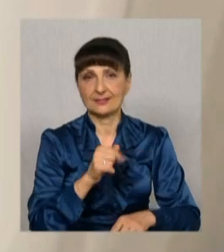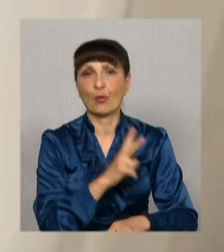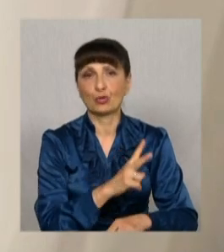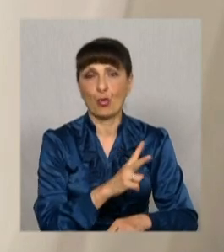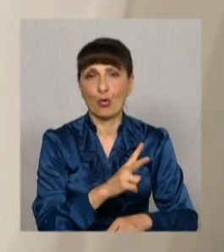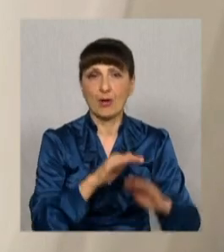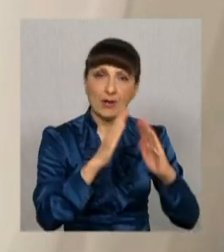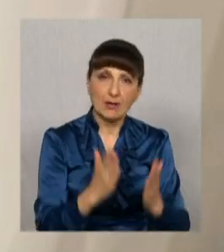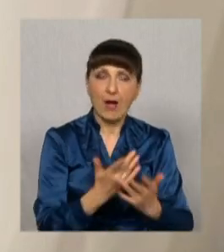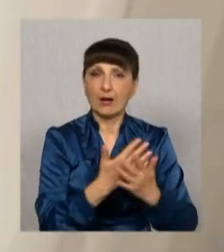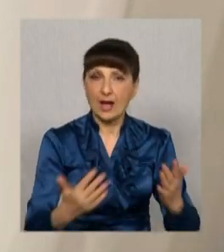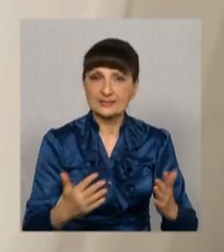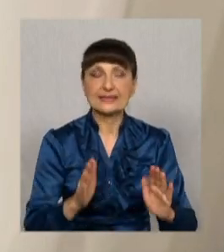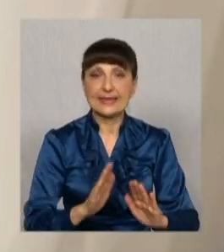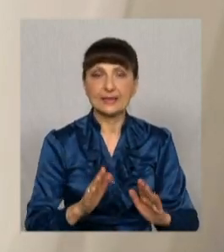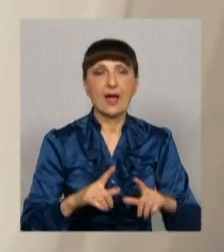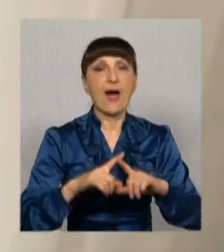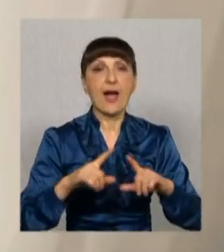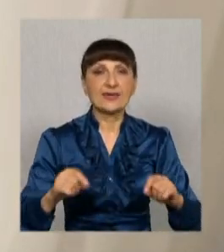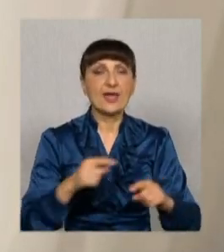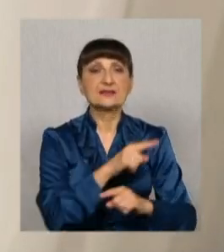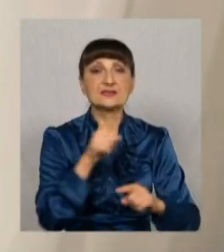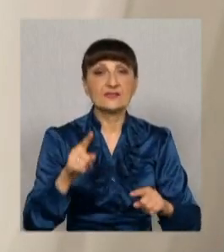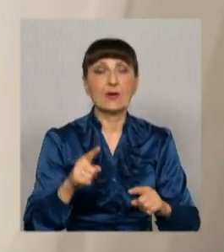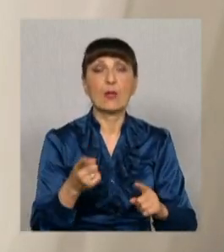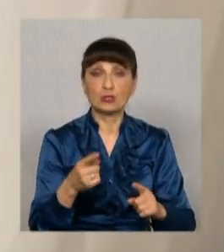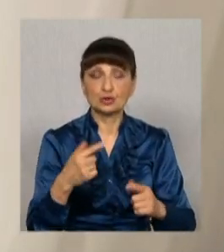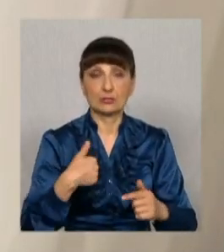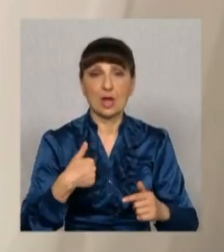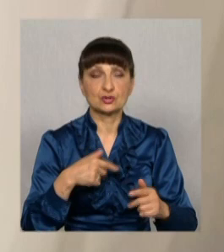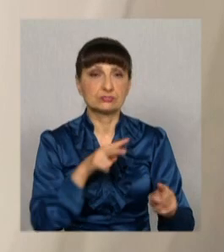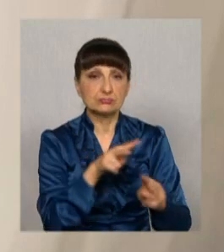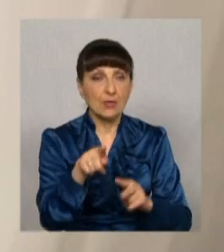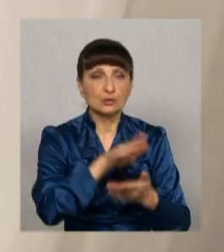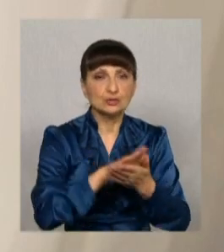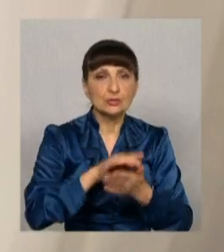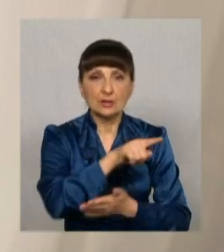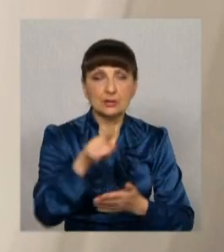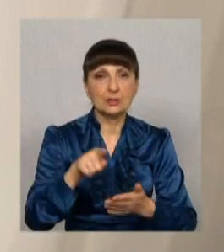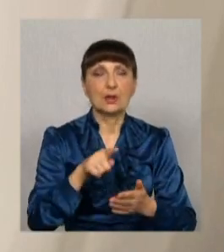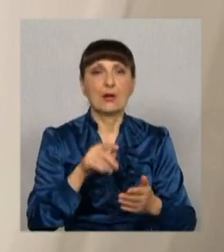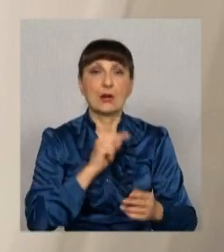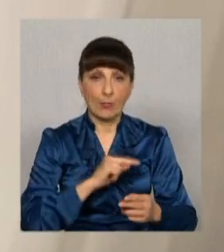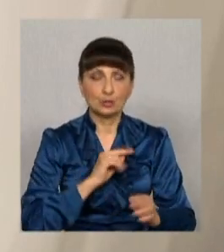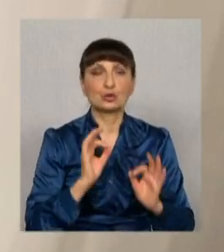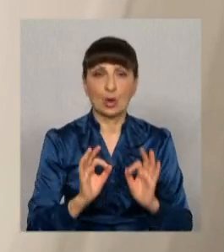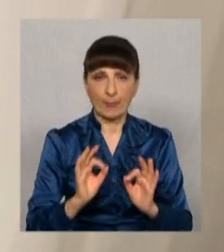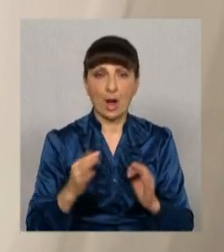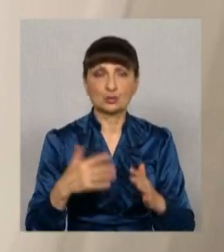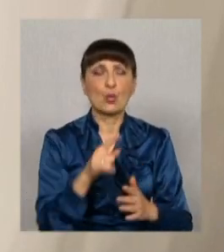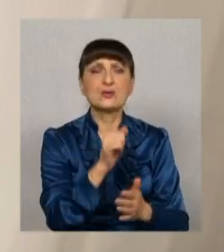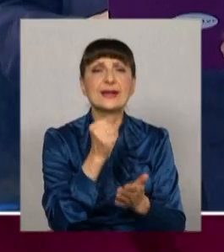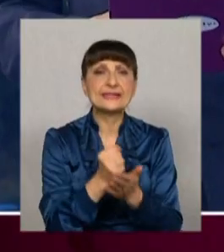того, что я отмечу, что на самом деле агентство достаточно зачистило рынок уже. Если мы вспомним, 5 лет назад на этом рынке не было ни